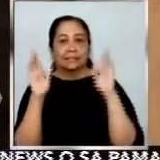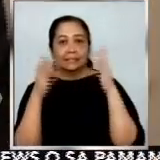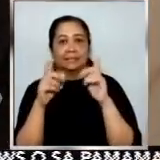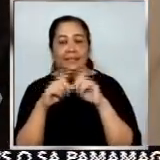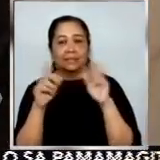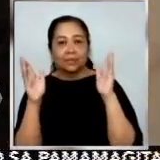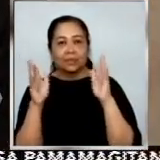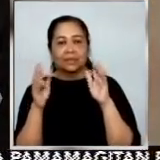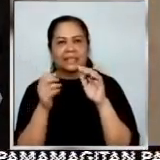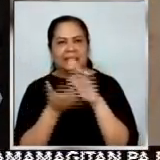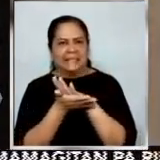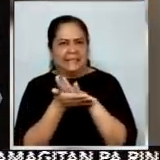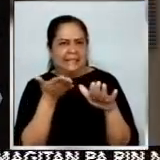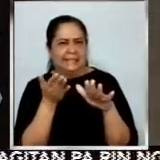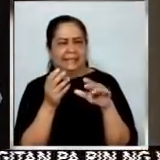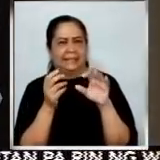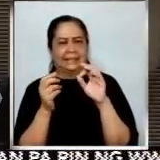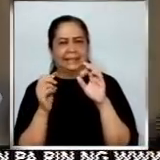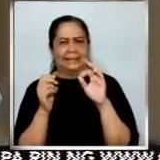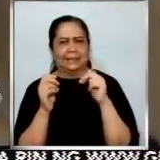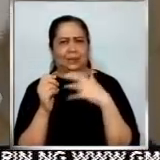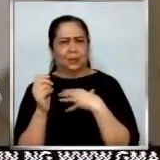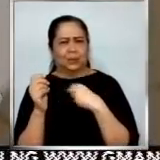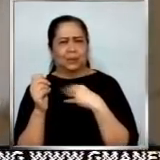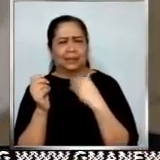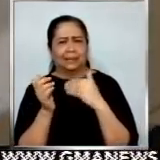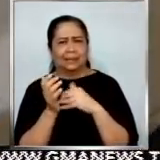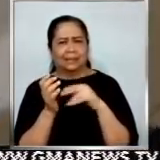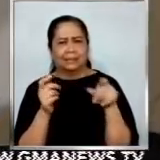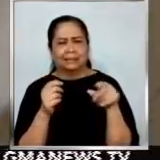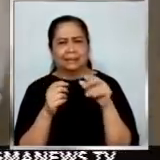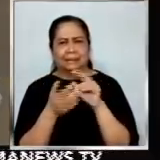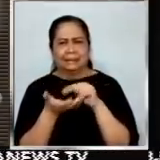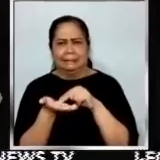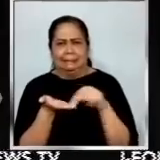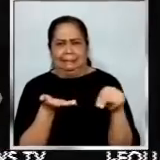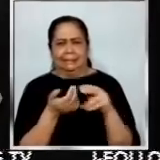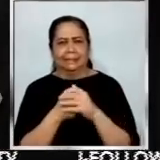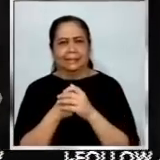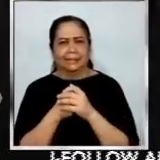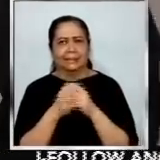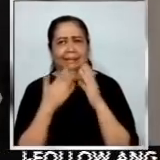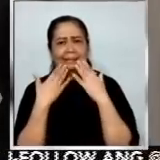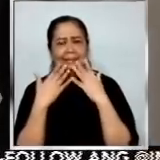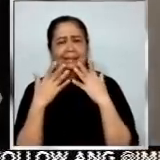freak. Oh my God, ang white niya na ulit. Shots, nakaka-happy.